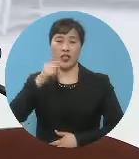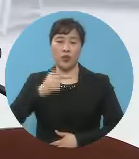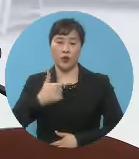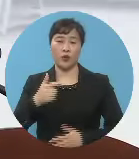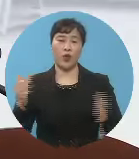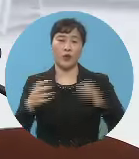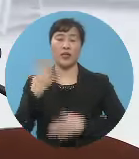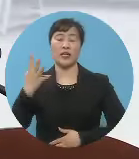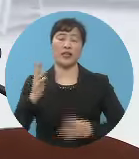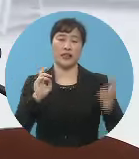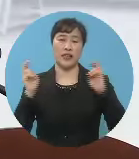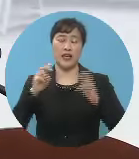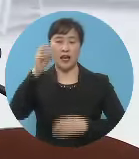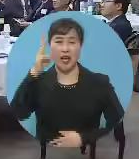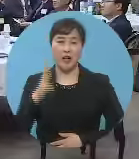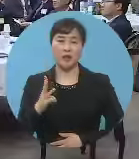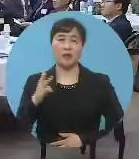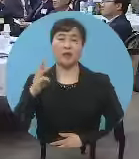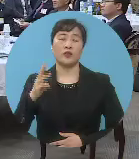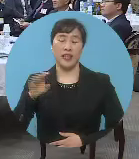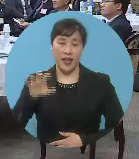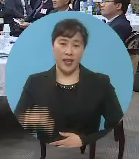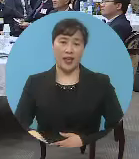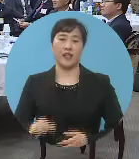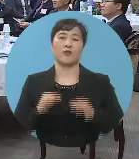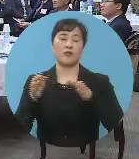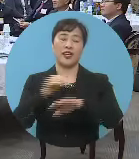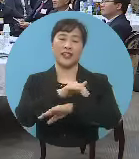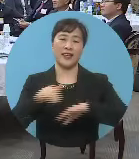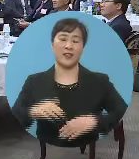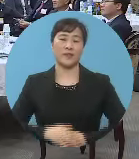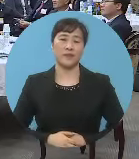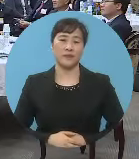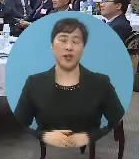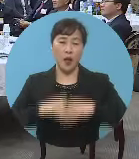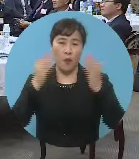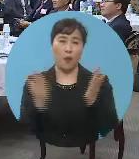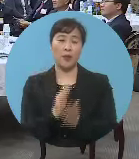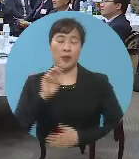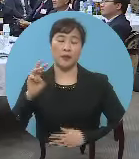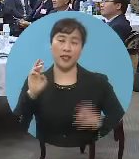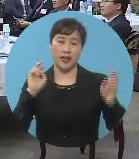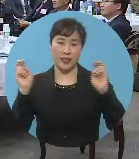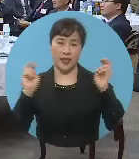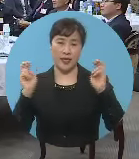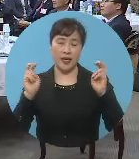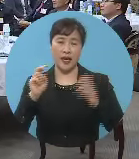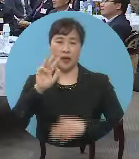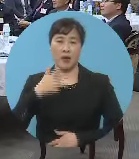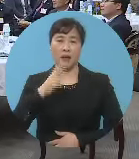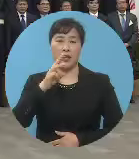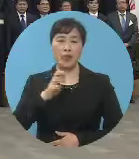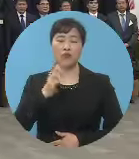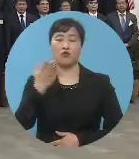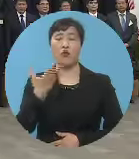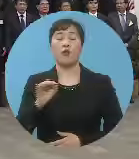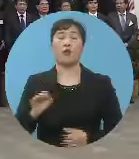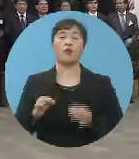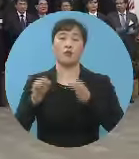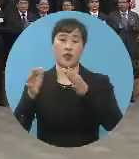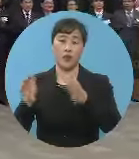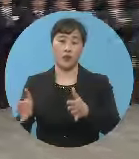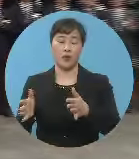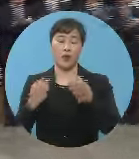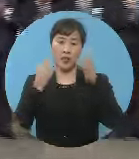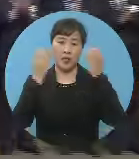기업은 광주시에 투자하기로 했습니다. 이에 따라 모두 30개 기업이 839억 원을 투자하고